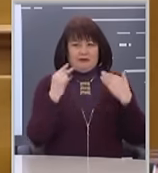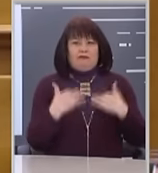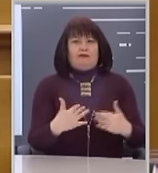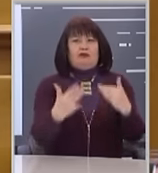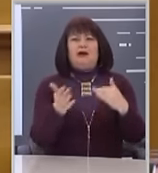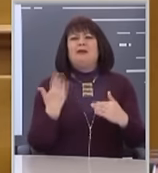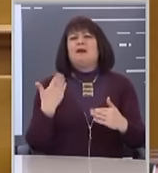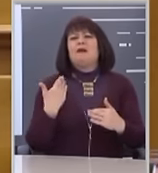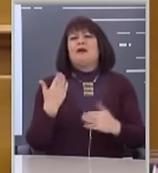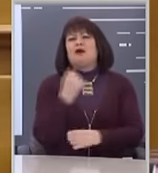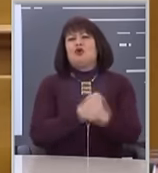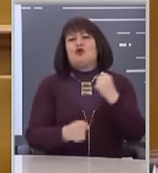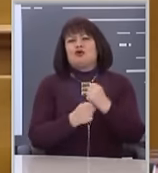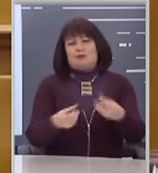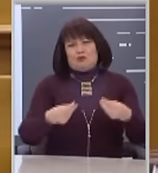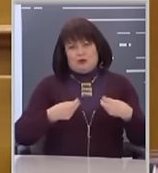του προηγούμενου έτους.